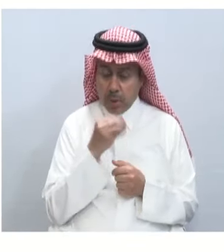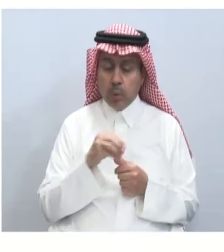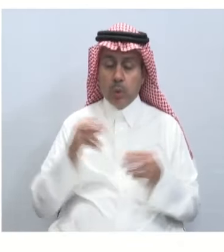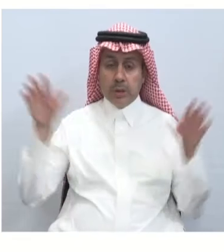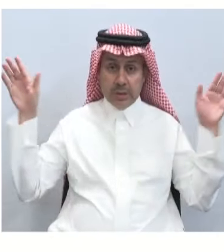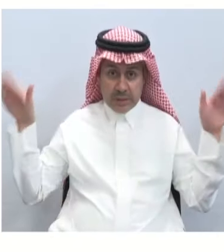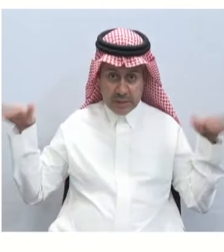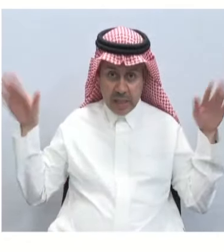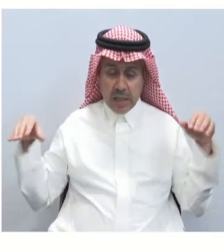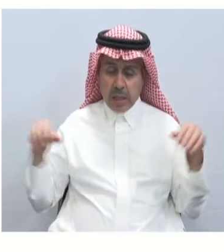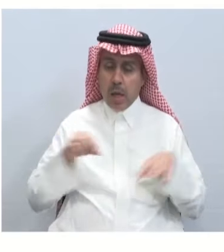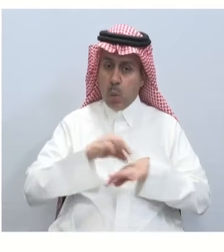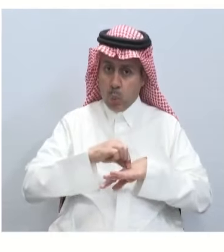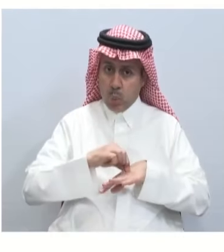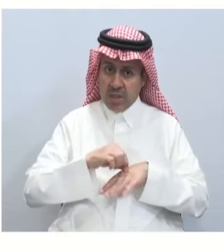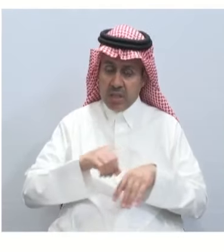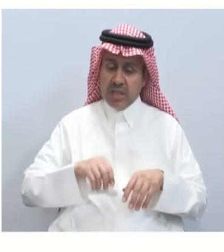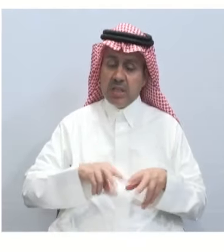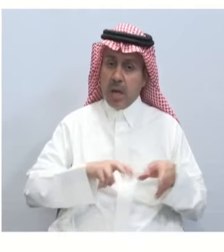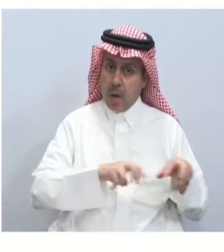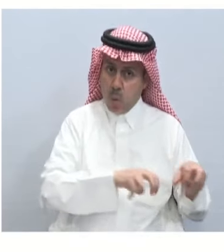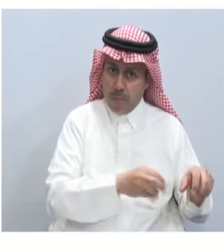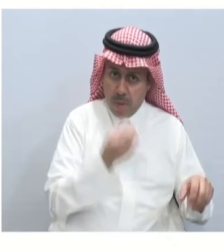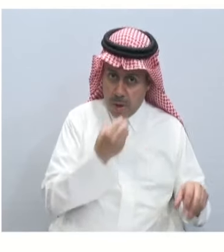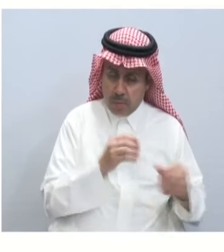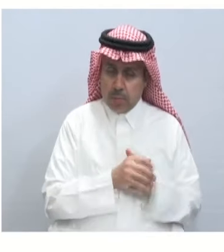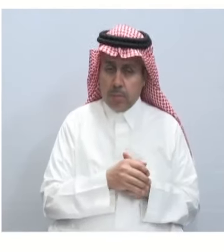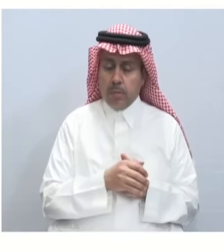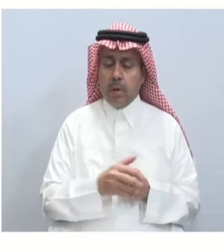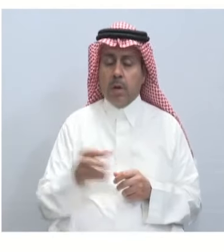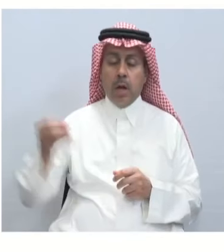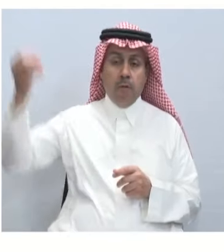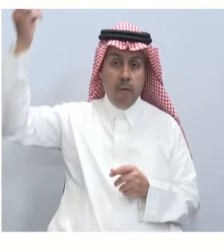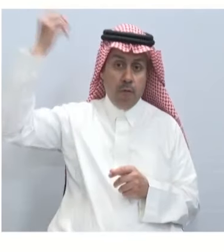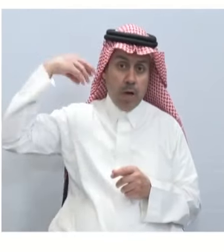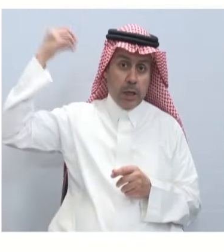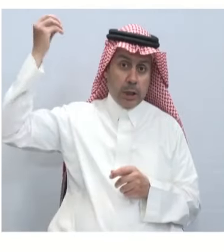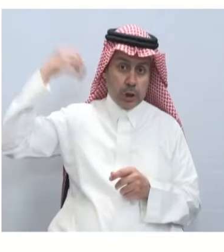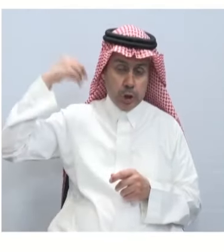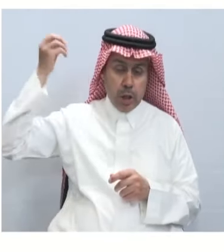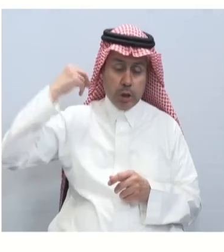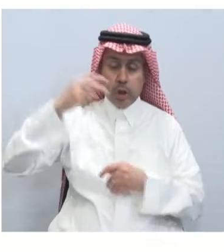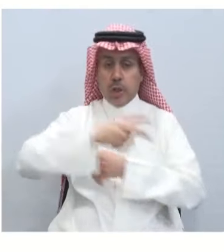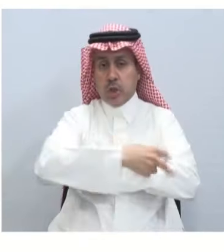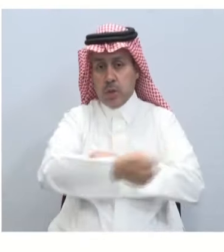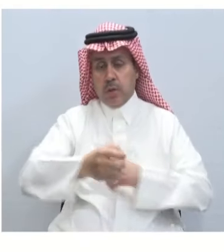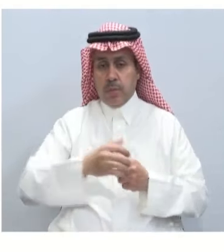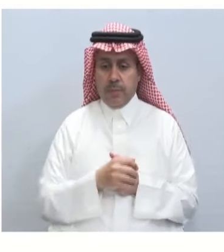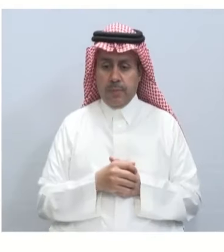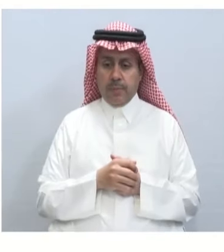او انسان او بهيمه الا كان له به